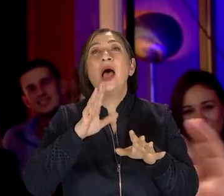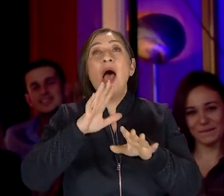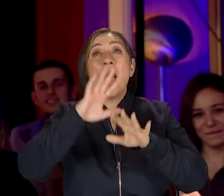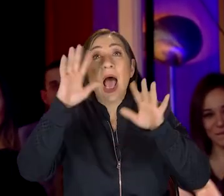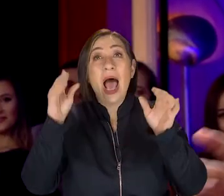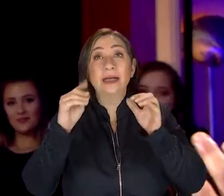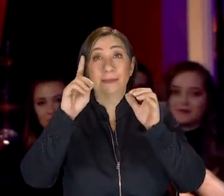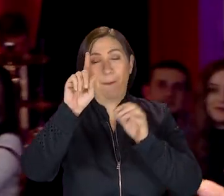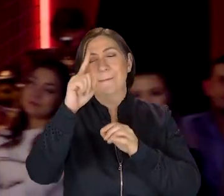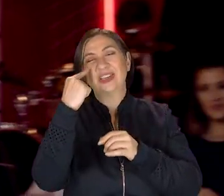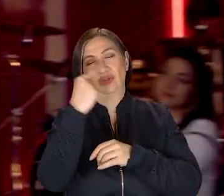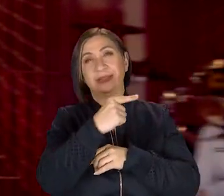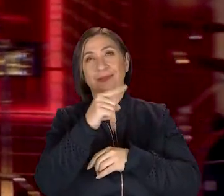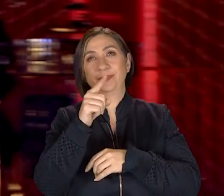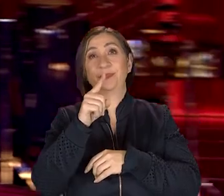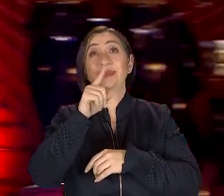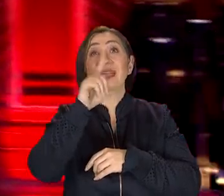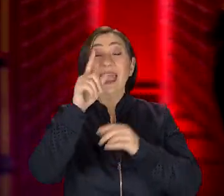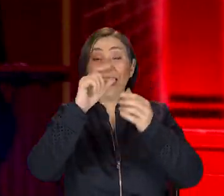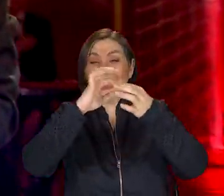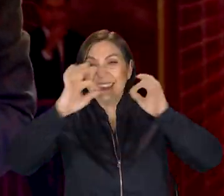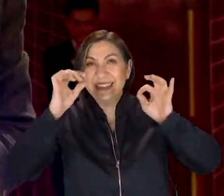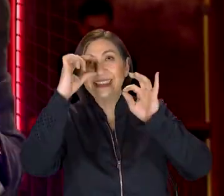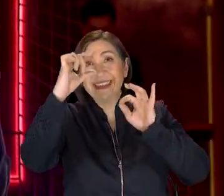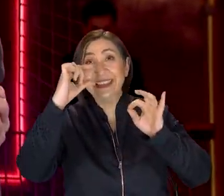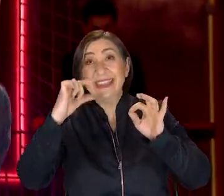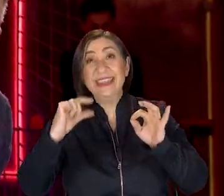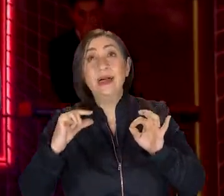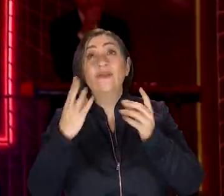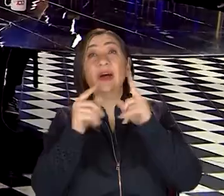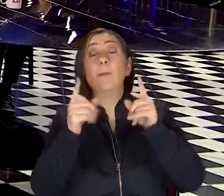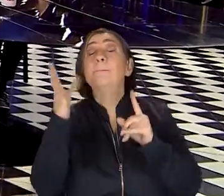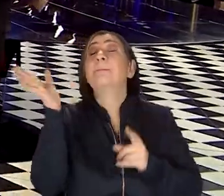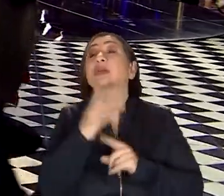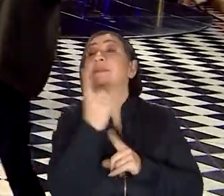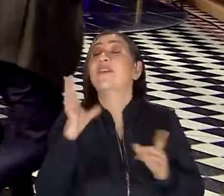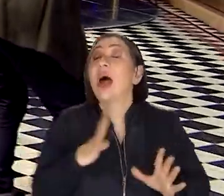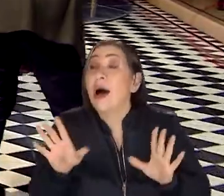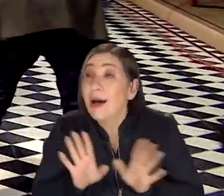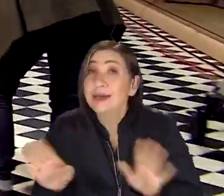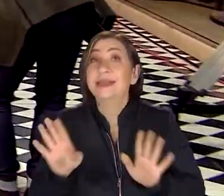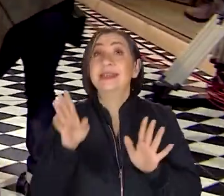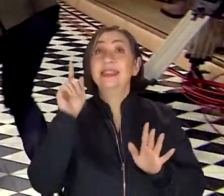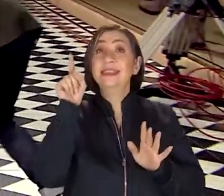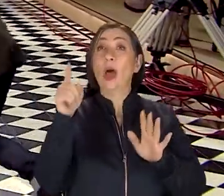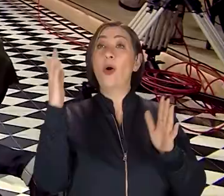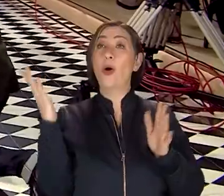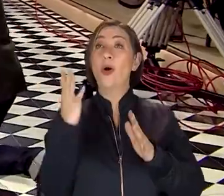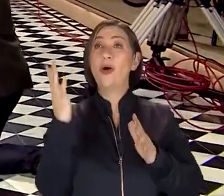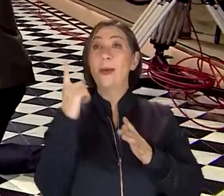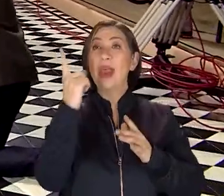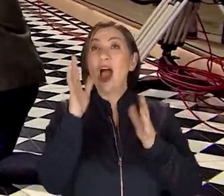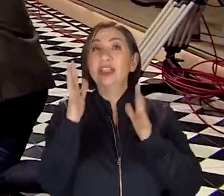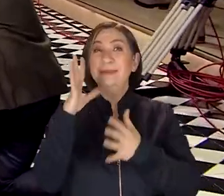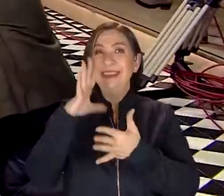her satırı. Bir dakika bakacağız. Her satırı hani her hayır, bir hayır, başka bir şey var. Bir de yani öyle bir acayip